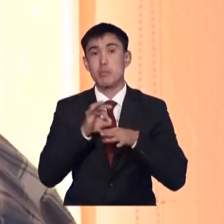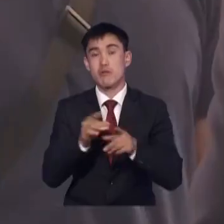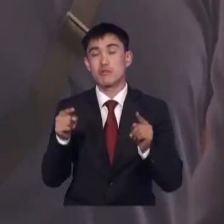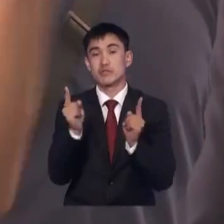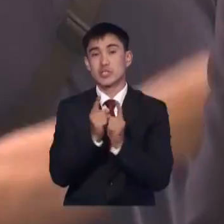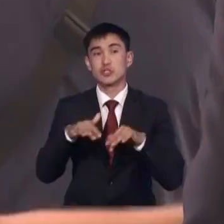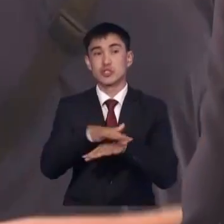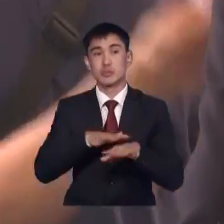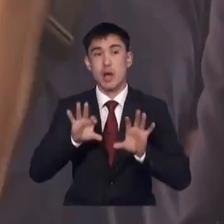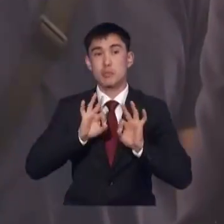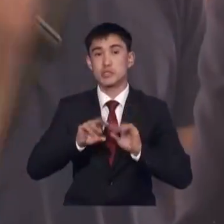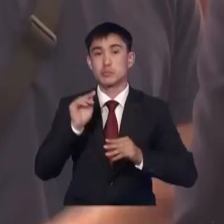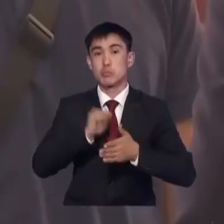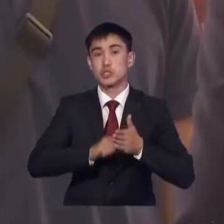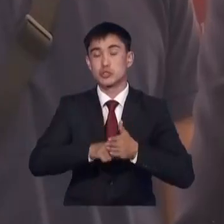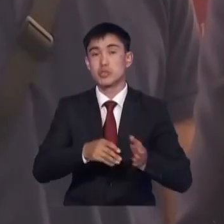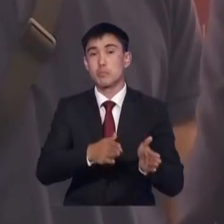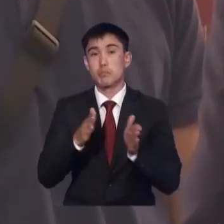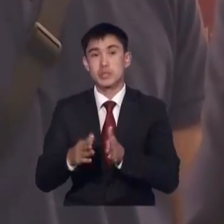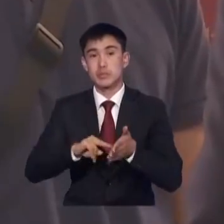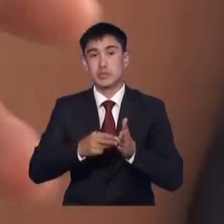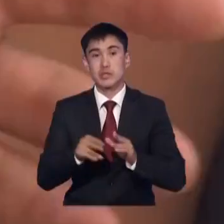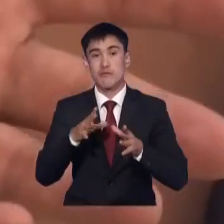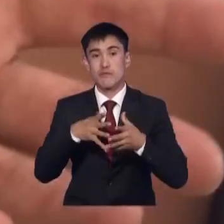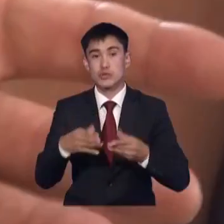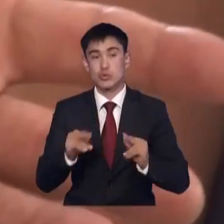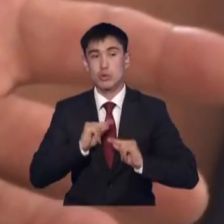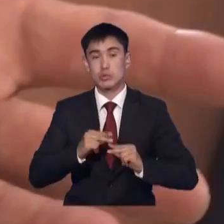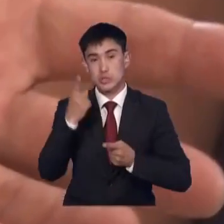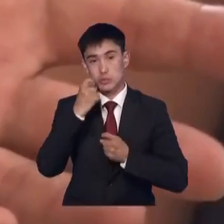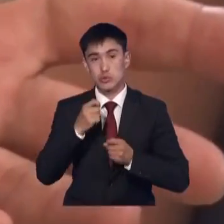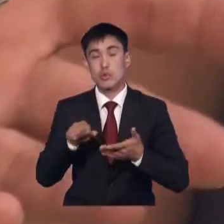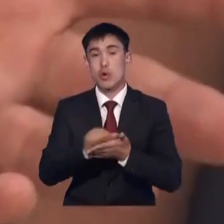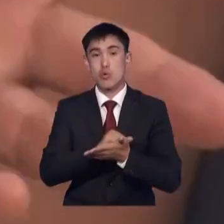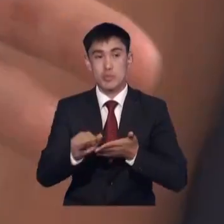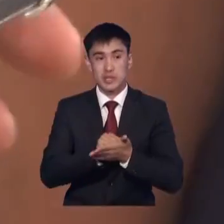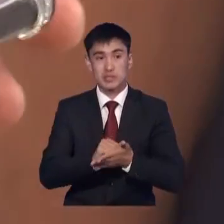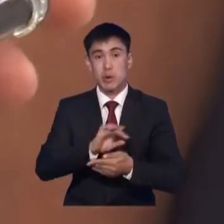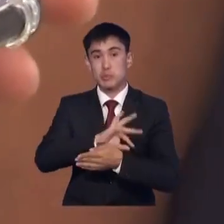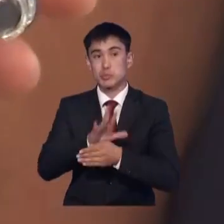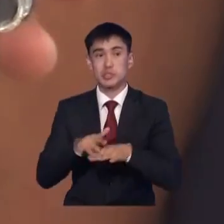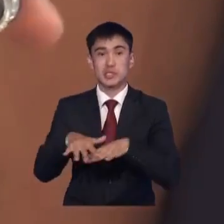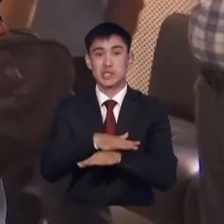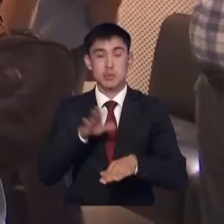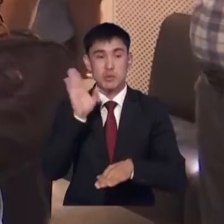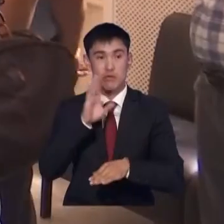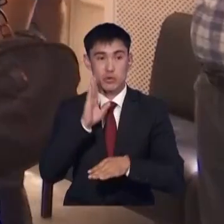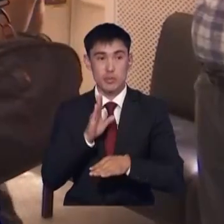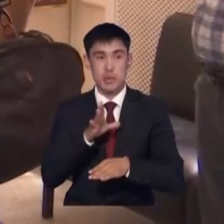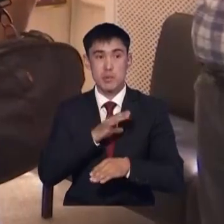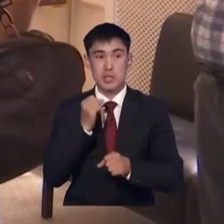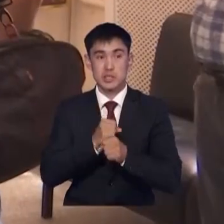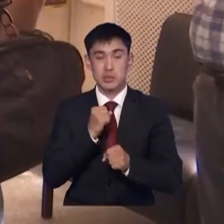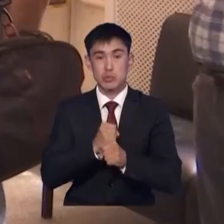жителями Чтобы объяснить причины задержки запланированных на весну работ Он сообщил что проектно-сметная документация по обеспечению населения питьевой водой была